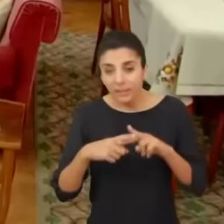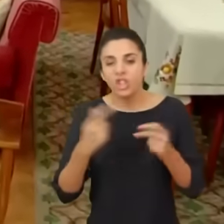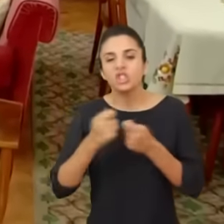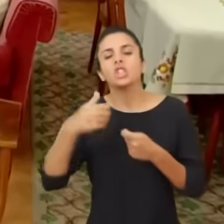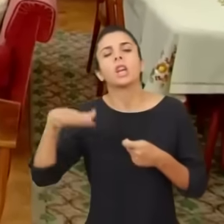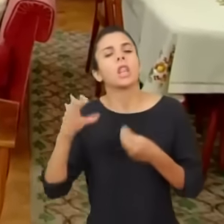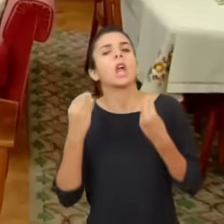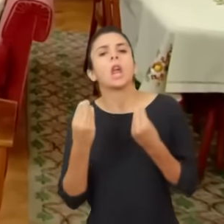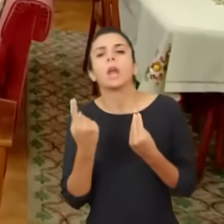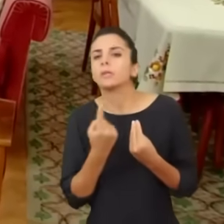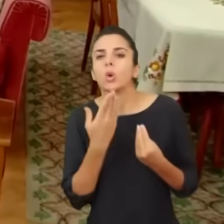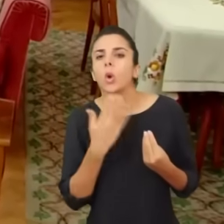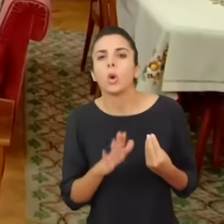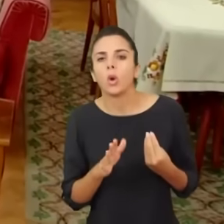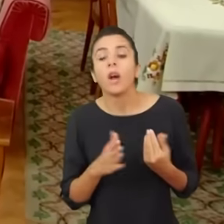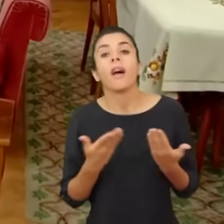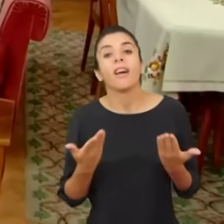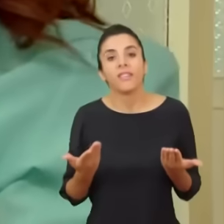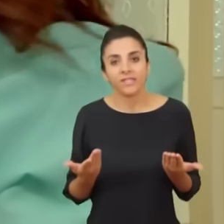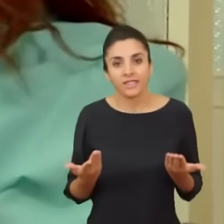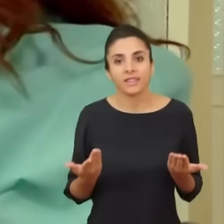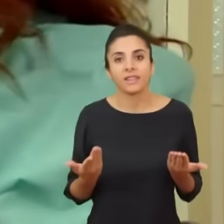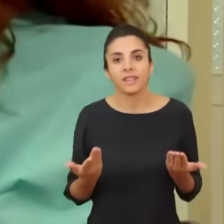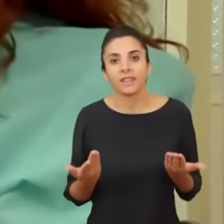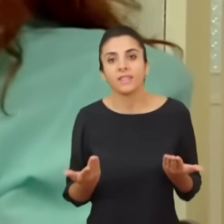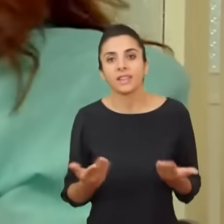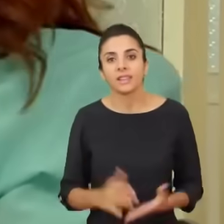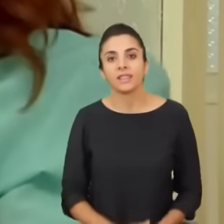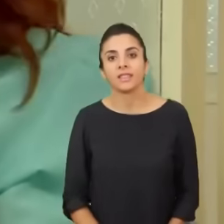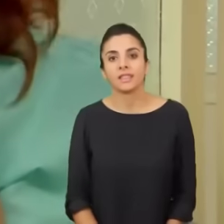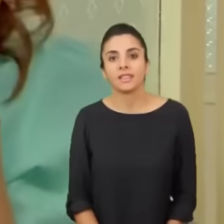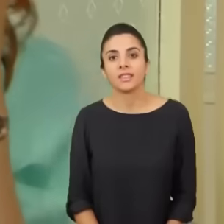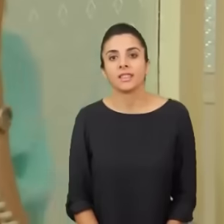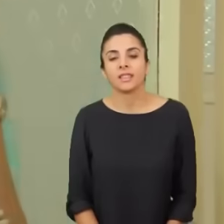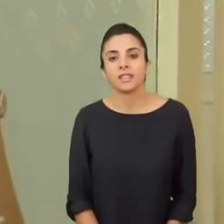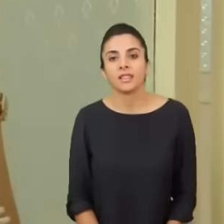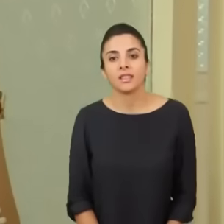Ha. Evet. Arkasını dönüp göz ucuyla Rukiye'ye baktı.